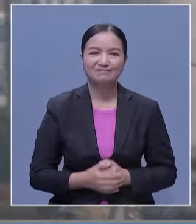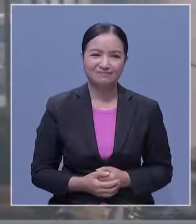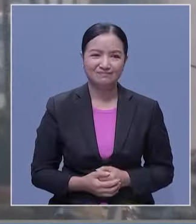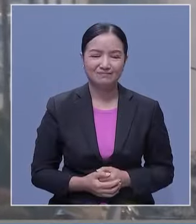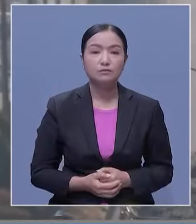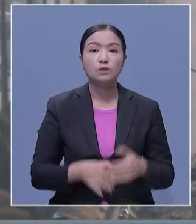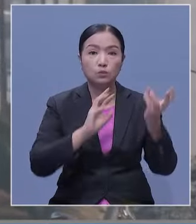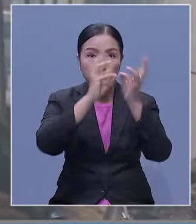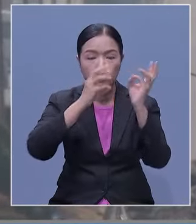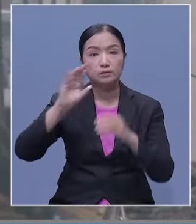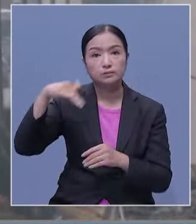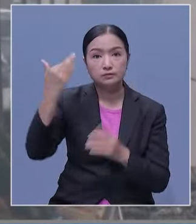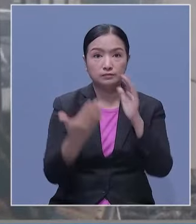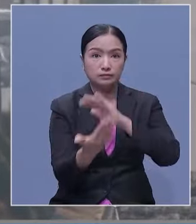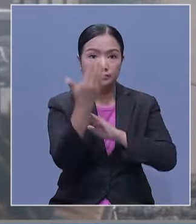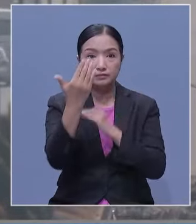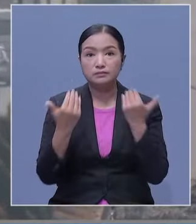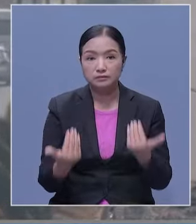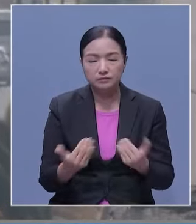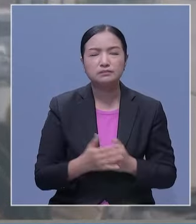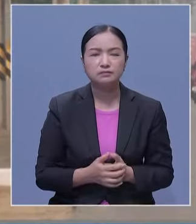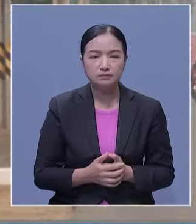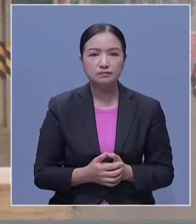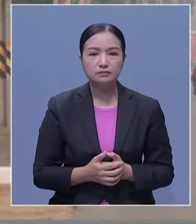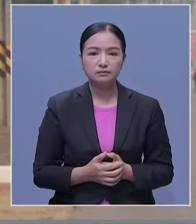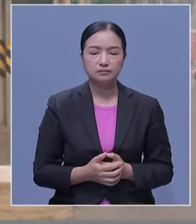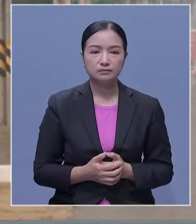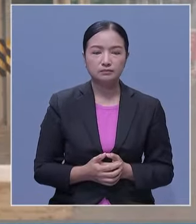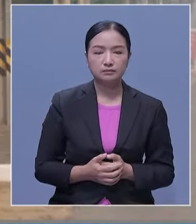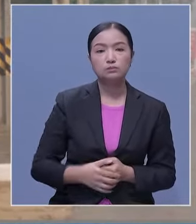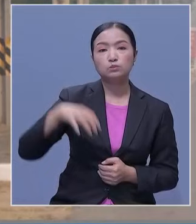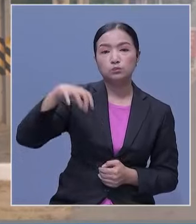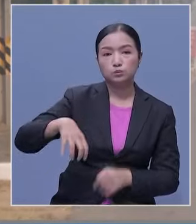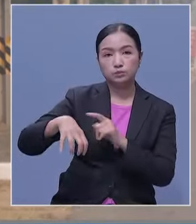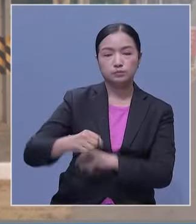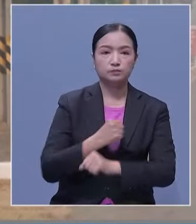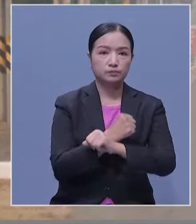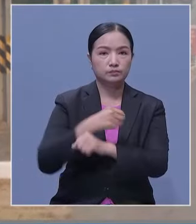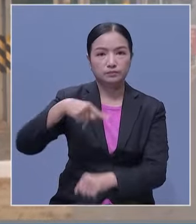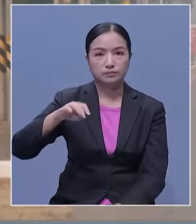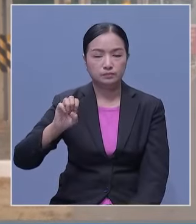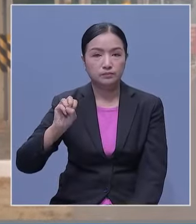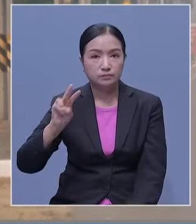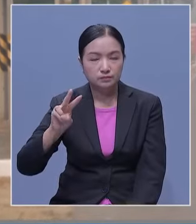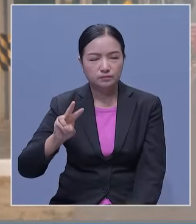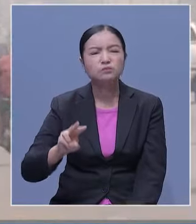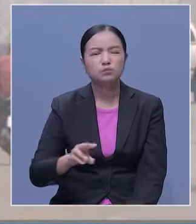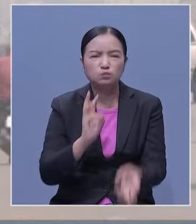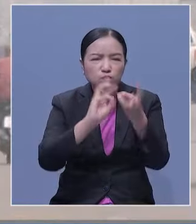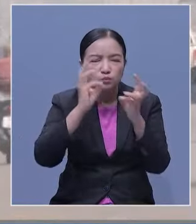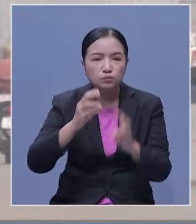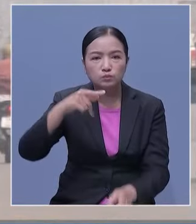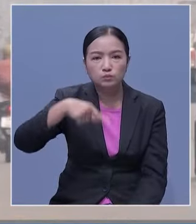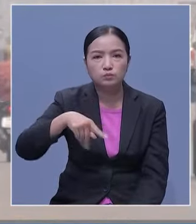าเรื่องของฝุ่นก่อนค่ะเช้าวันนี้นะคะรายงานจากกรมควบคุมมลพิษค่ะบอกว่าค่า PM2.5 สะส